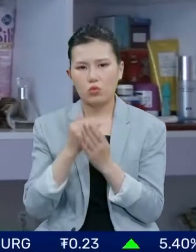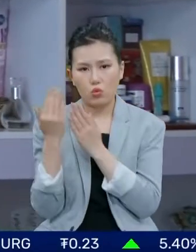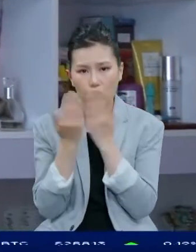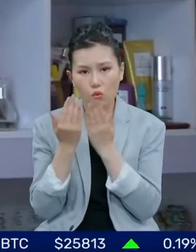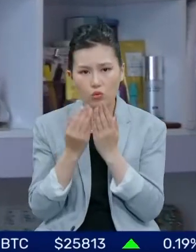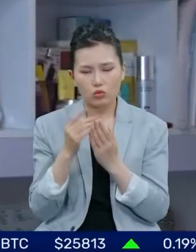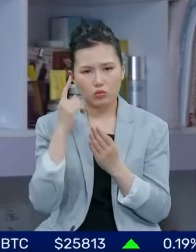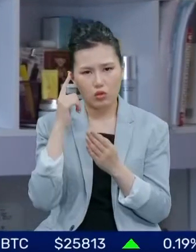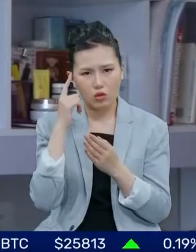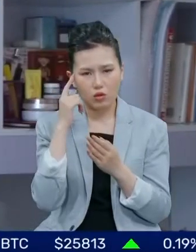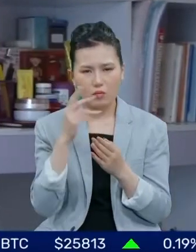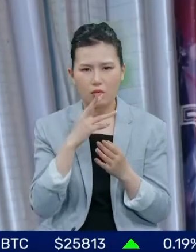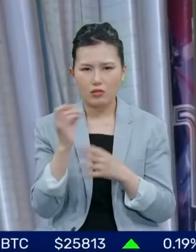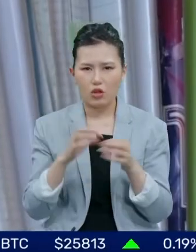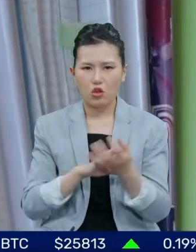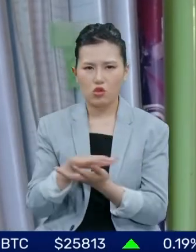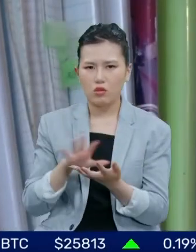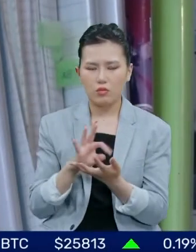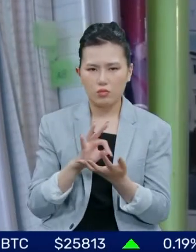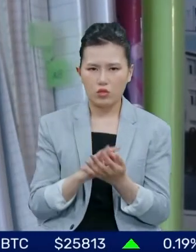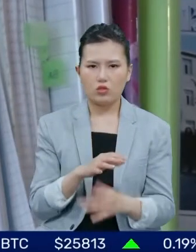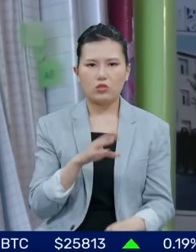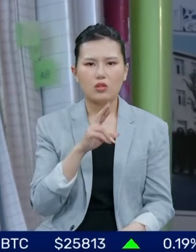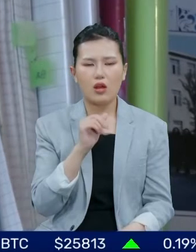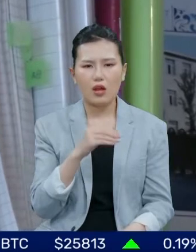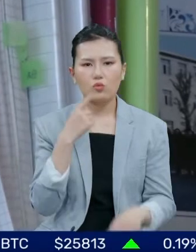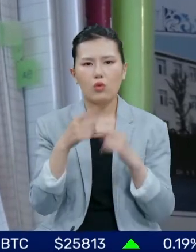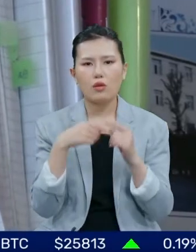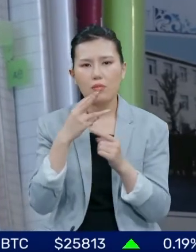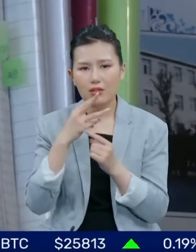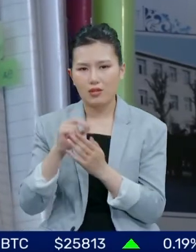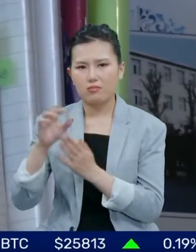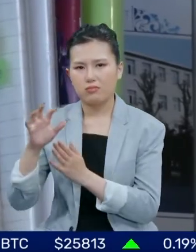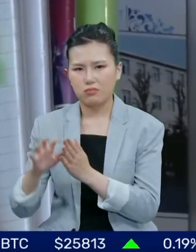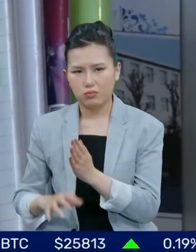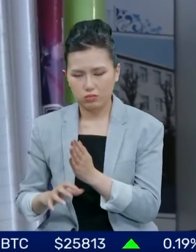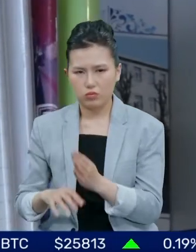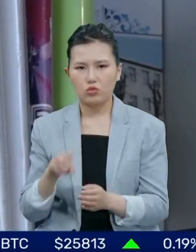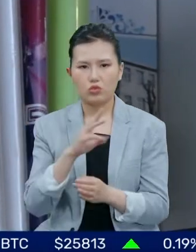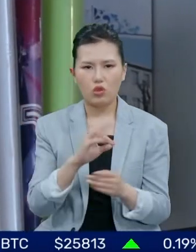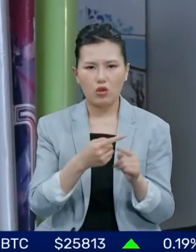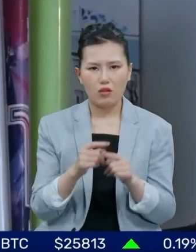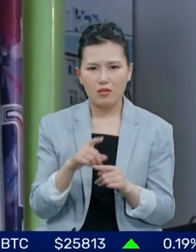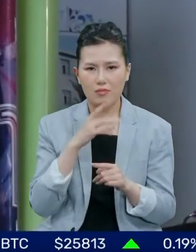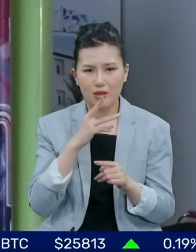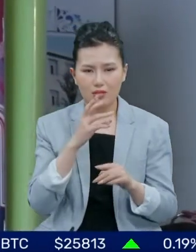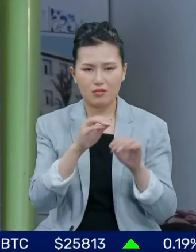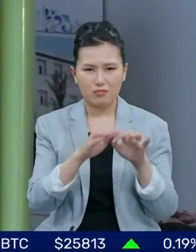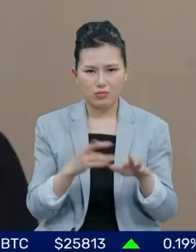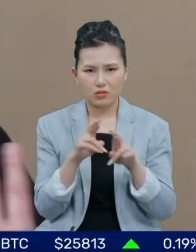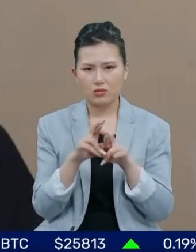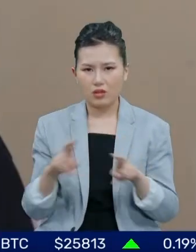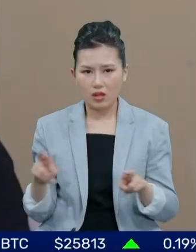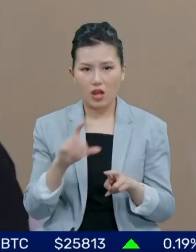мэдлэг олж авахын тулд онол томьёоны тэмдэгт тусад нь гаргаж эсэлтийн ерхий шалгалтаа бэлтгүүртэй уншдаг байжээ. Гаргах тэр мэдрэмжтэнд би бүр